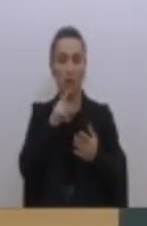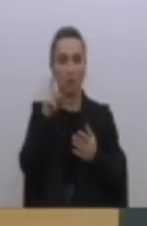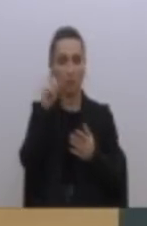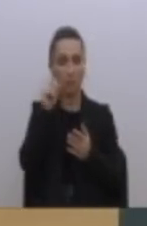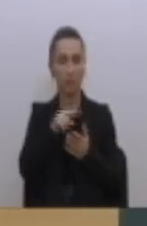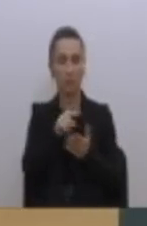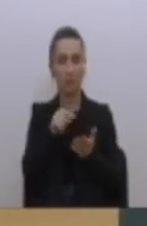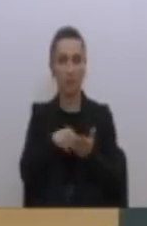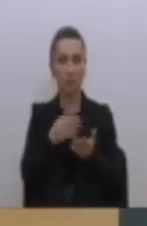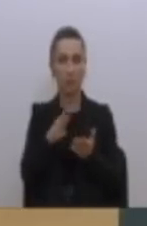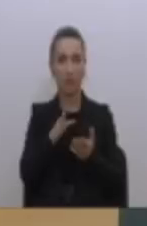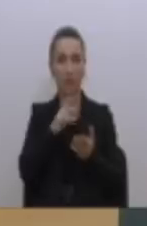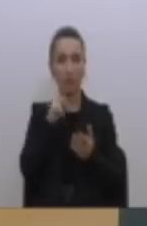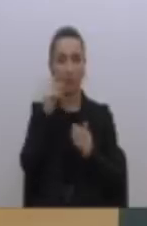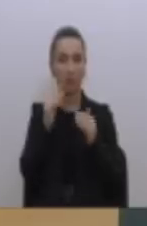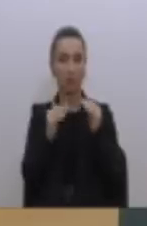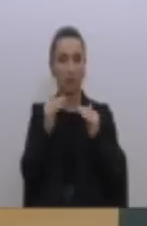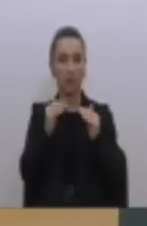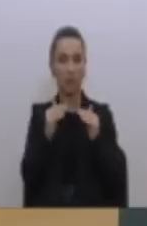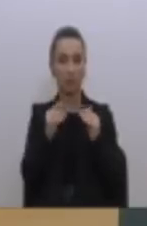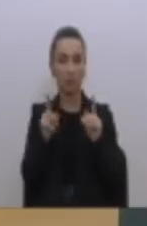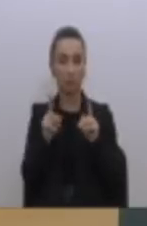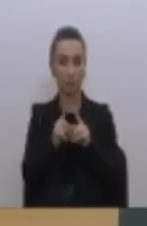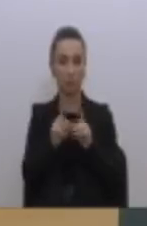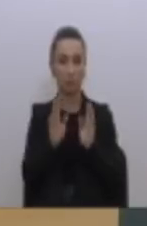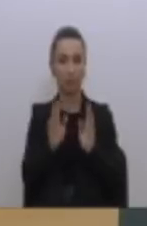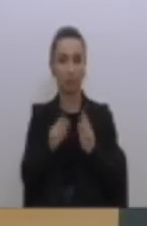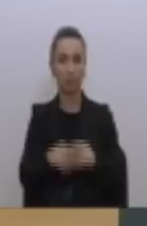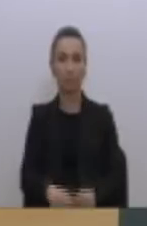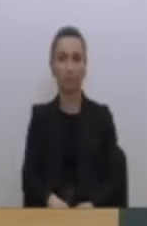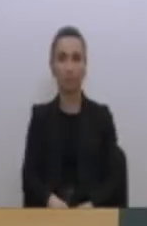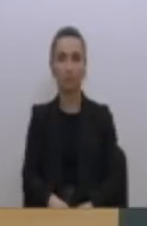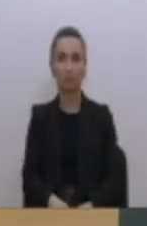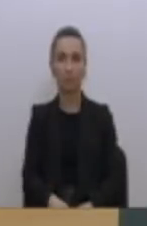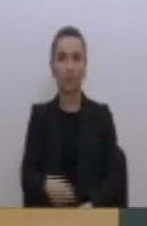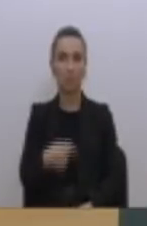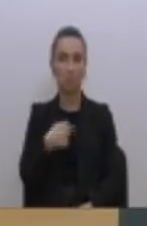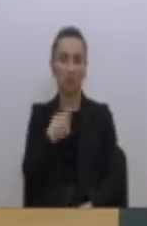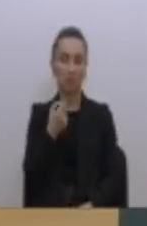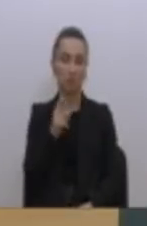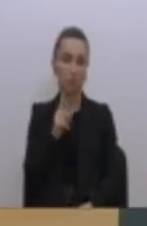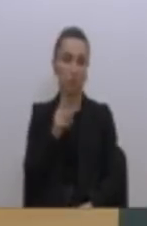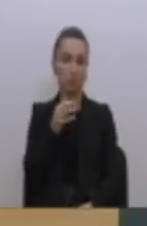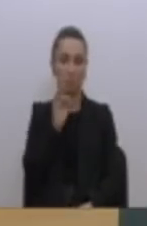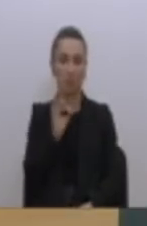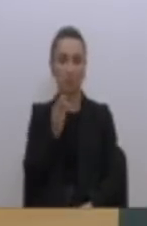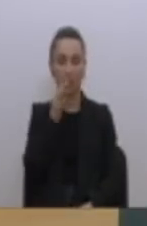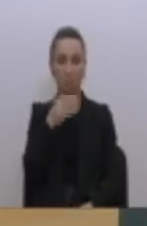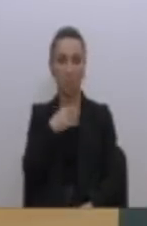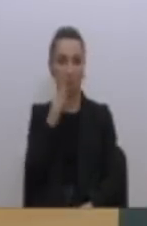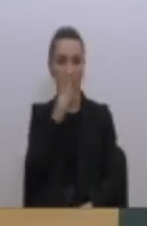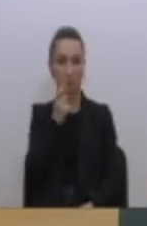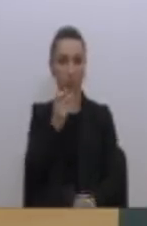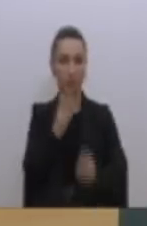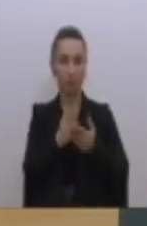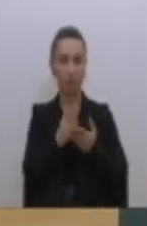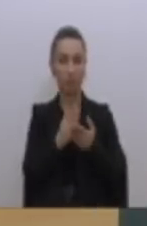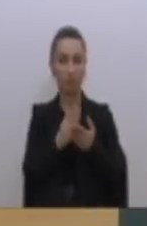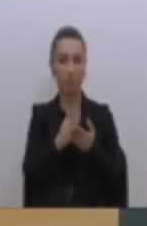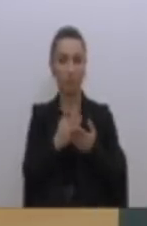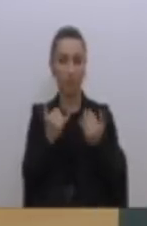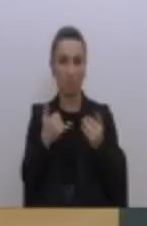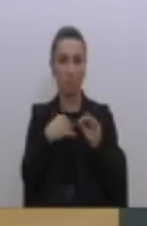საკითხი, გენდერული თანასწორობა და ასე შემდეგ. ხო და მე ცოტა არ იყოს მართალი გითხრათ ამაში ეჭვი მეპარება. და